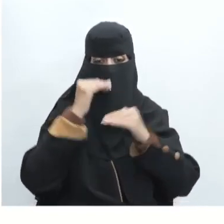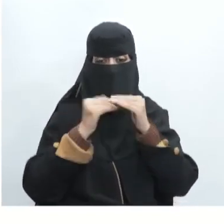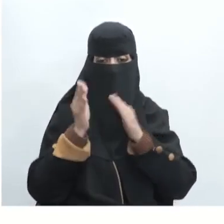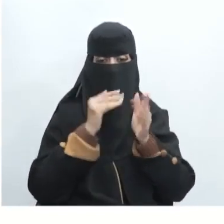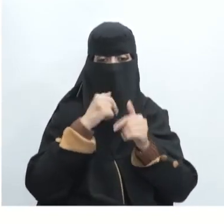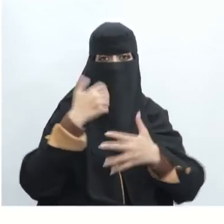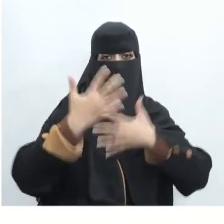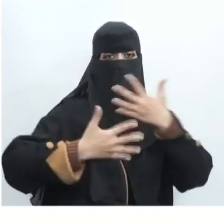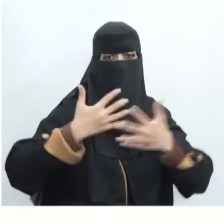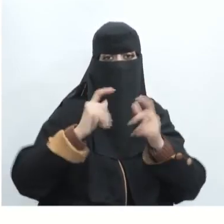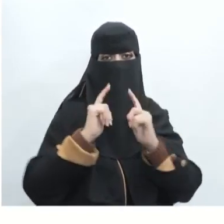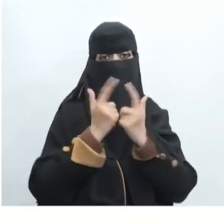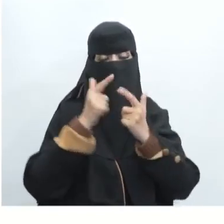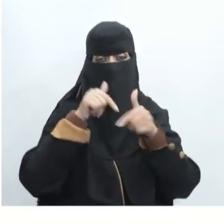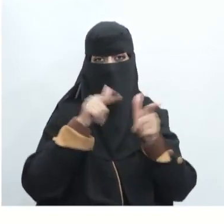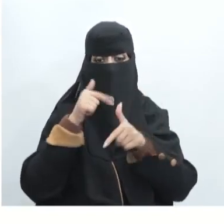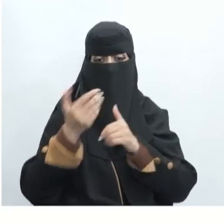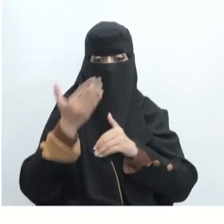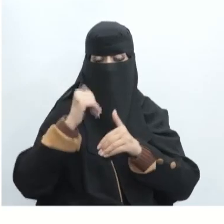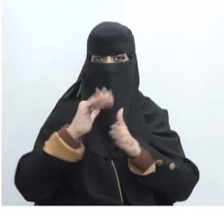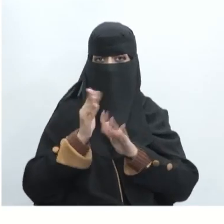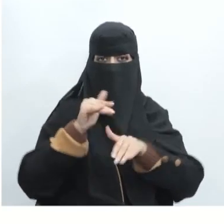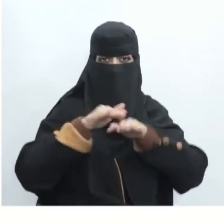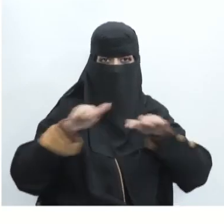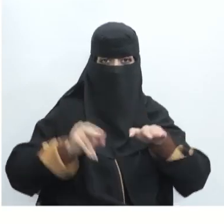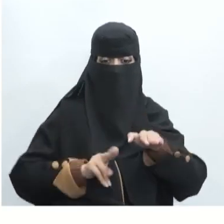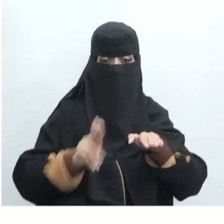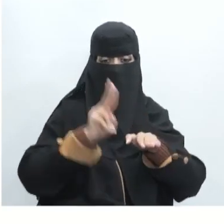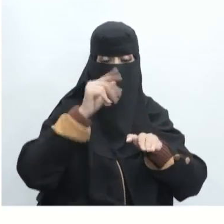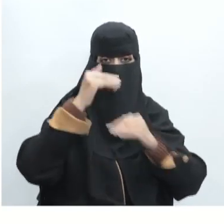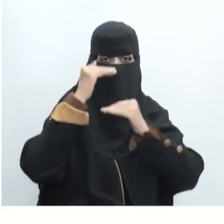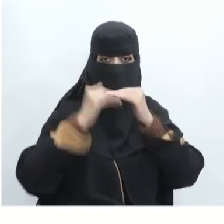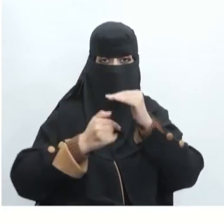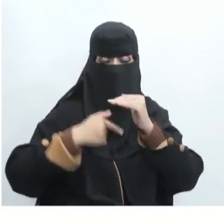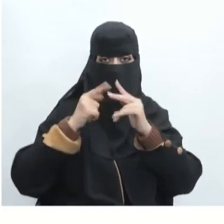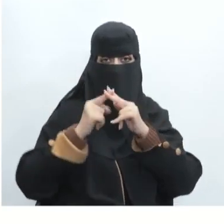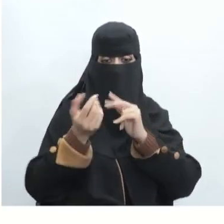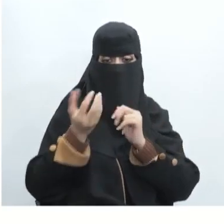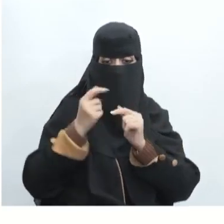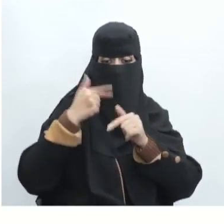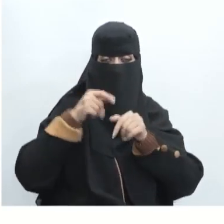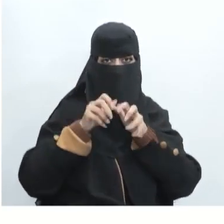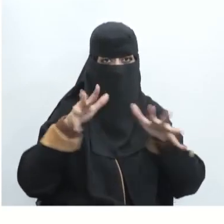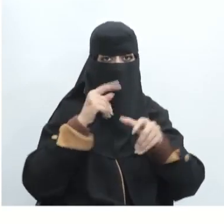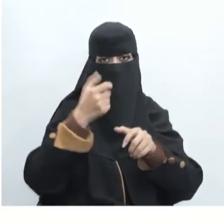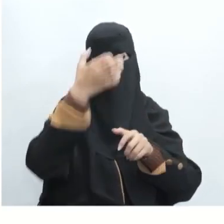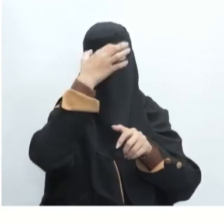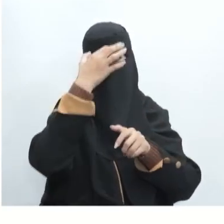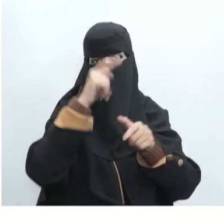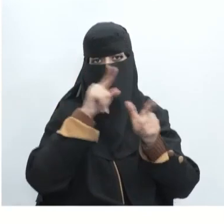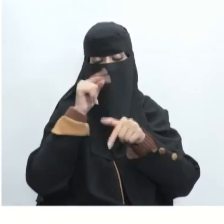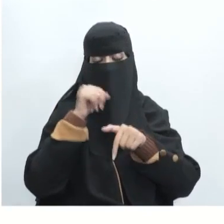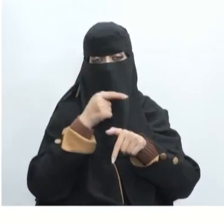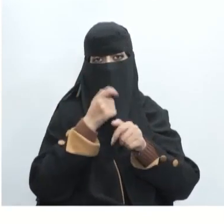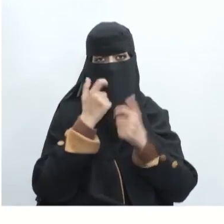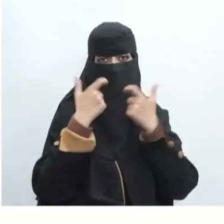انشغالهم بالحروب النتائج ركود التنميه انخفاض الانتاجيه انتشار الامراض ونلاحظ